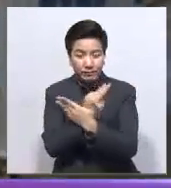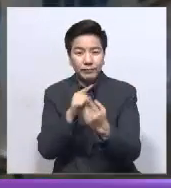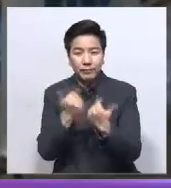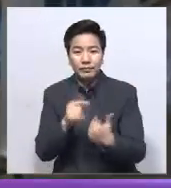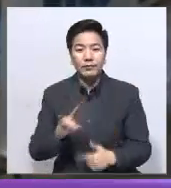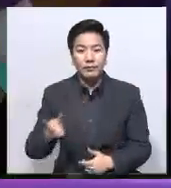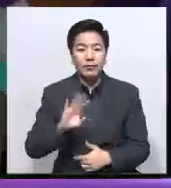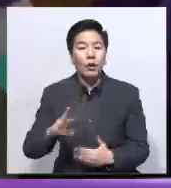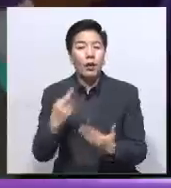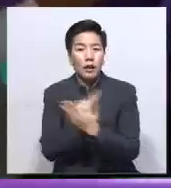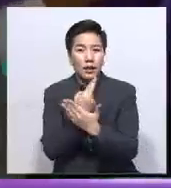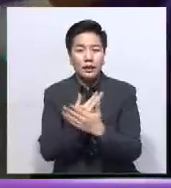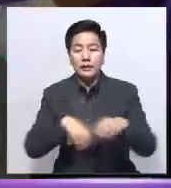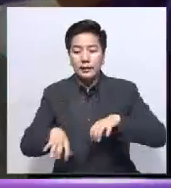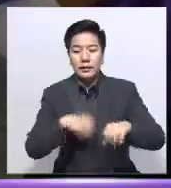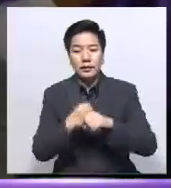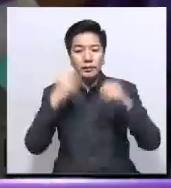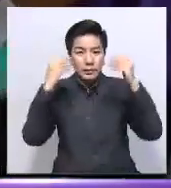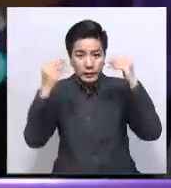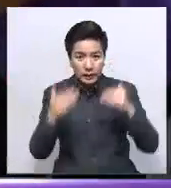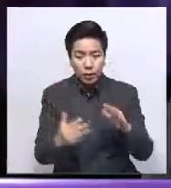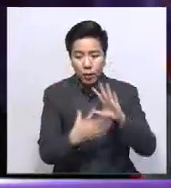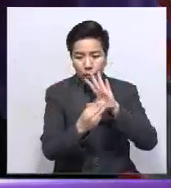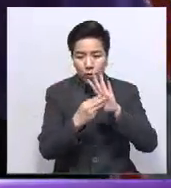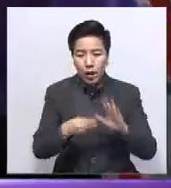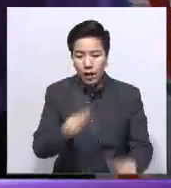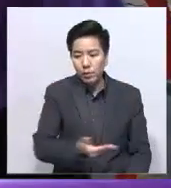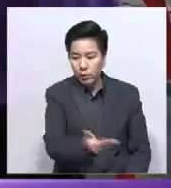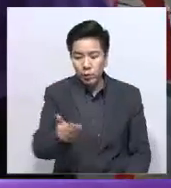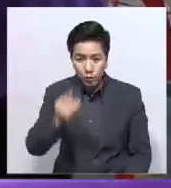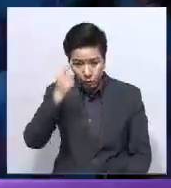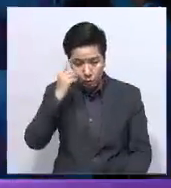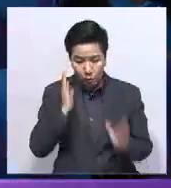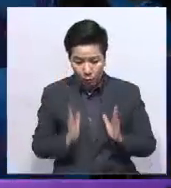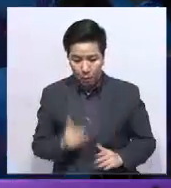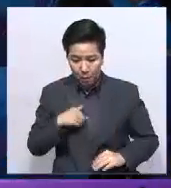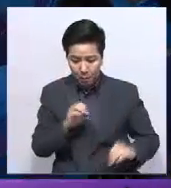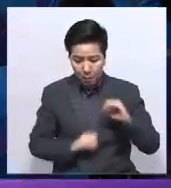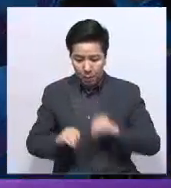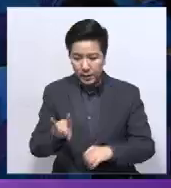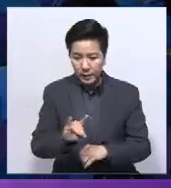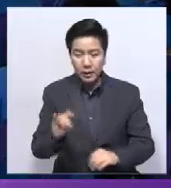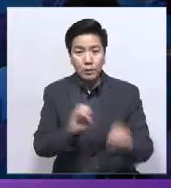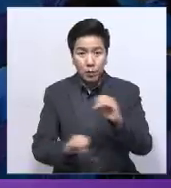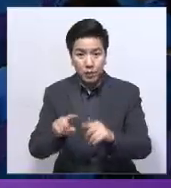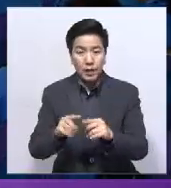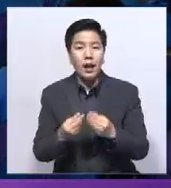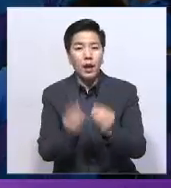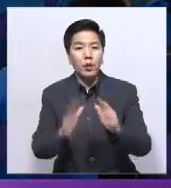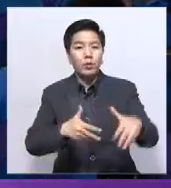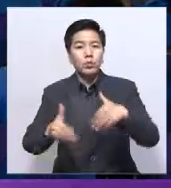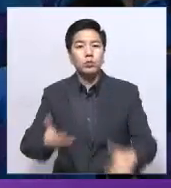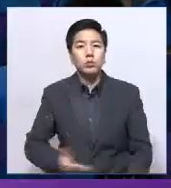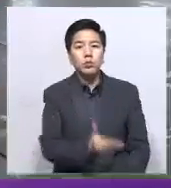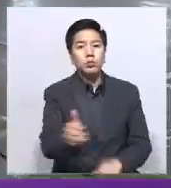ำนักงานปศุสัตว์จังหวัดราชบุรีจัดกิจกรรมอบรมให้ความรู้สัตว์ปลอดโรคคนปลอดภัยจากโรคพิษสุนัขบ้าให้กับประชา